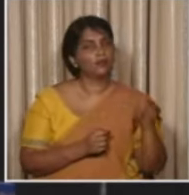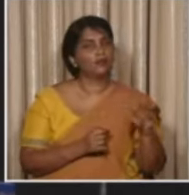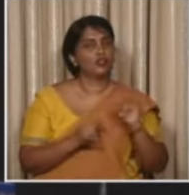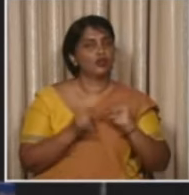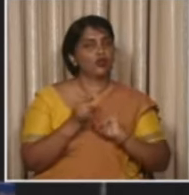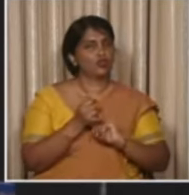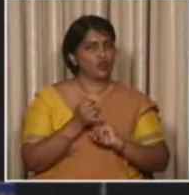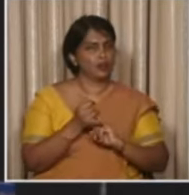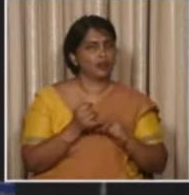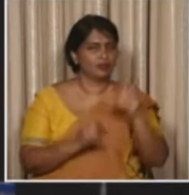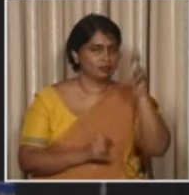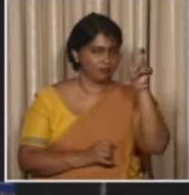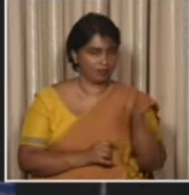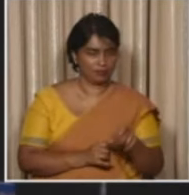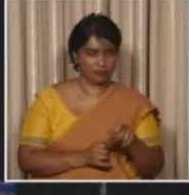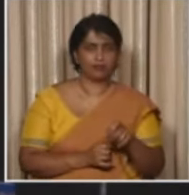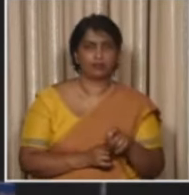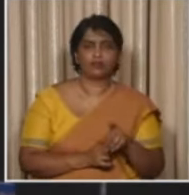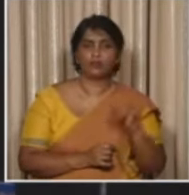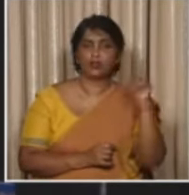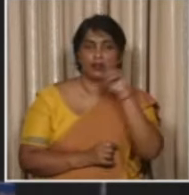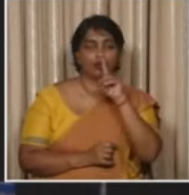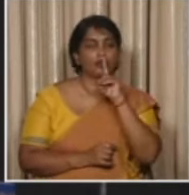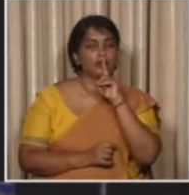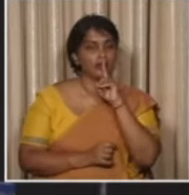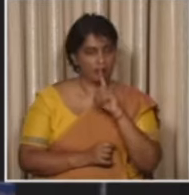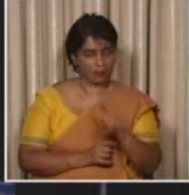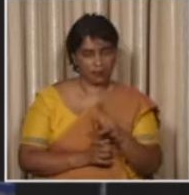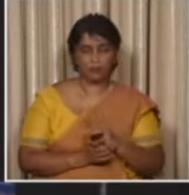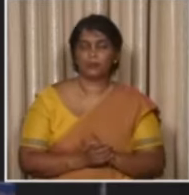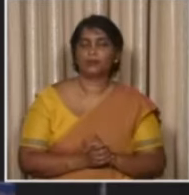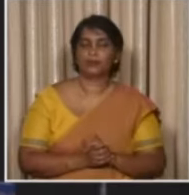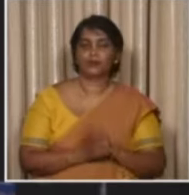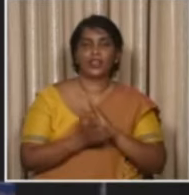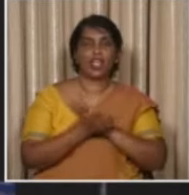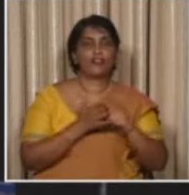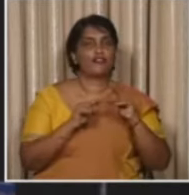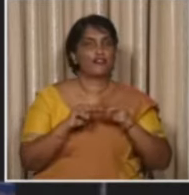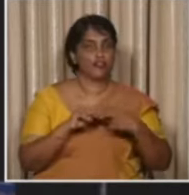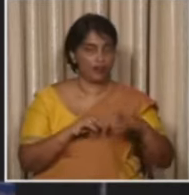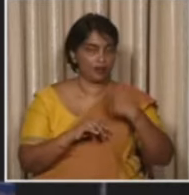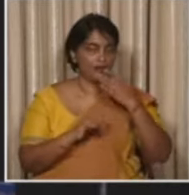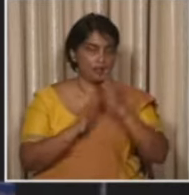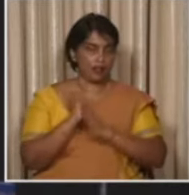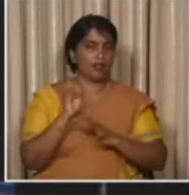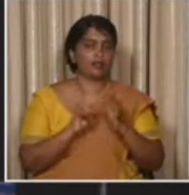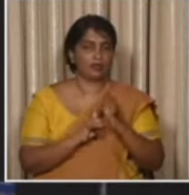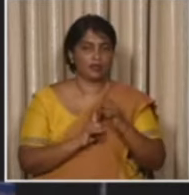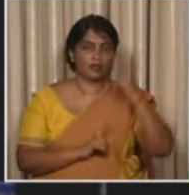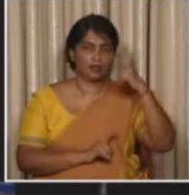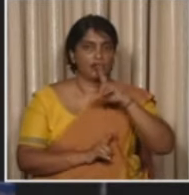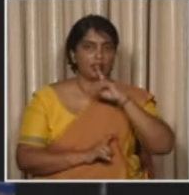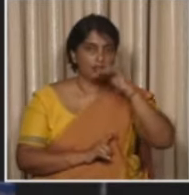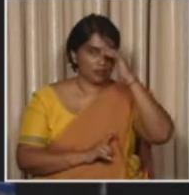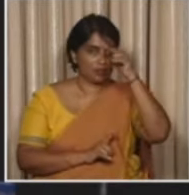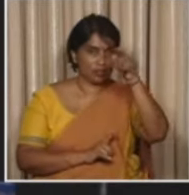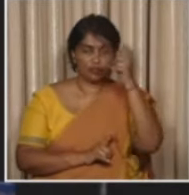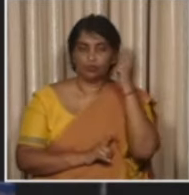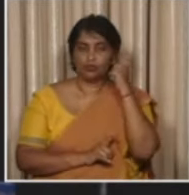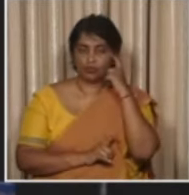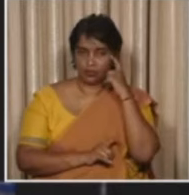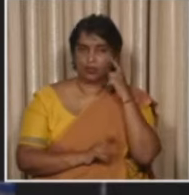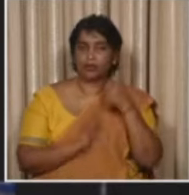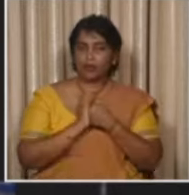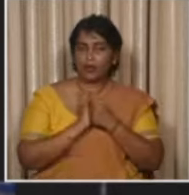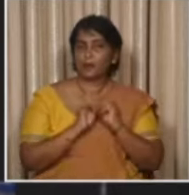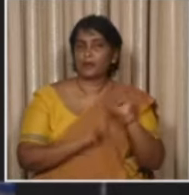කියන කෙනා. ඉස්සෙල්ලාම ඕක කිව්වේ හරින් ප්‍රනාන්දු මැතිතුමා. නියෝජ්‍ය කතානායකතුමනි, ඔබතුමාට මතක ඇති මේ ගරු